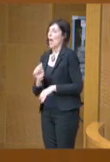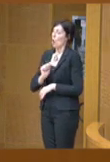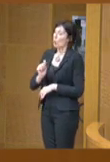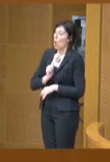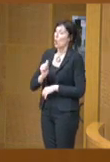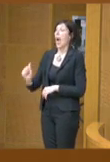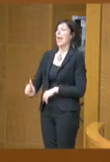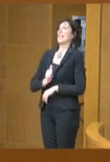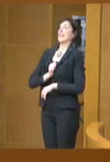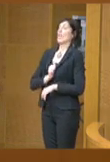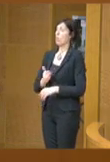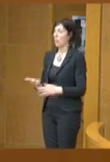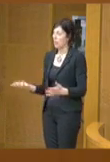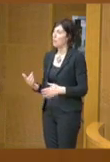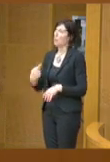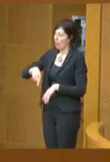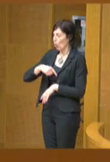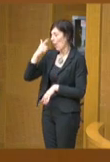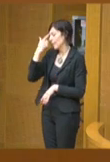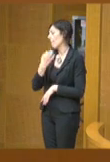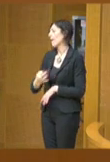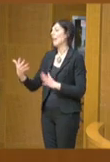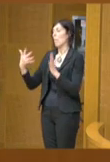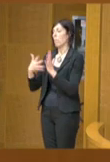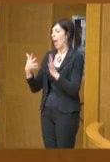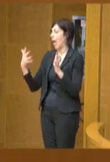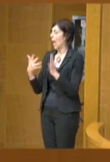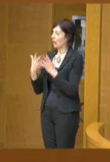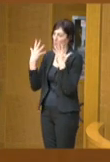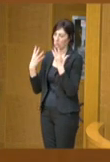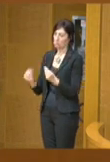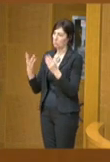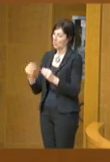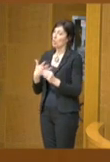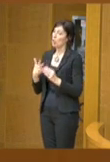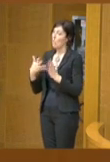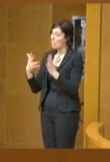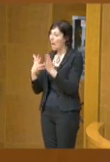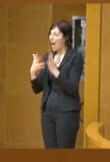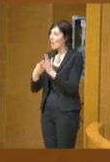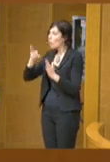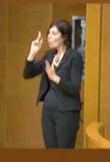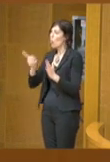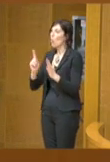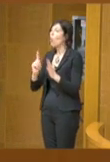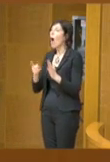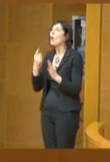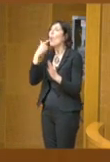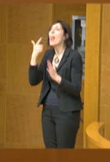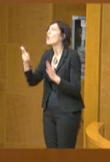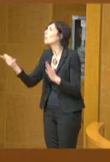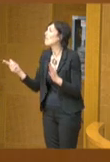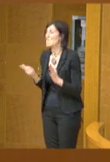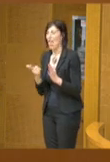bene delle barriere che ci sono, e soprattutto quelle più resistenti sono quelle immateriali, quelle che non si